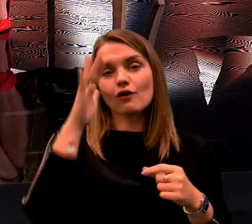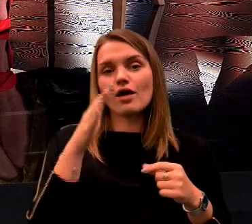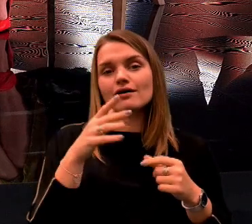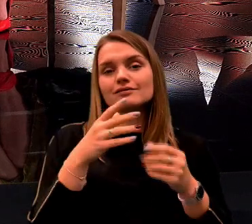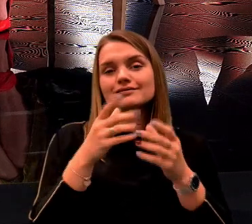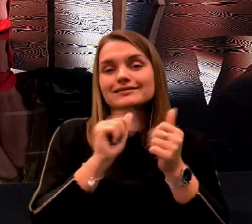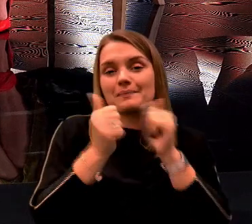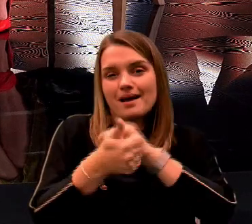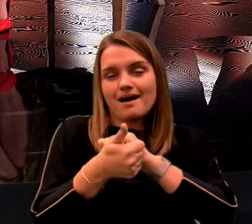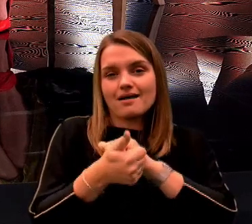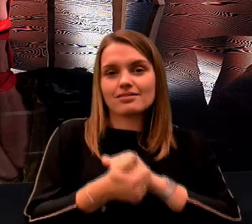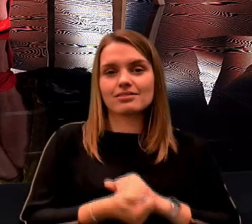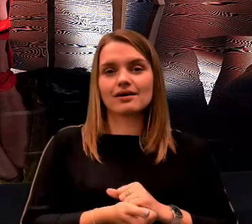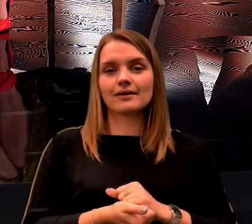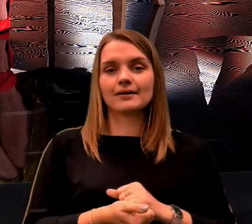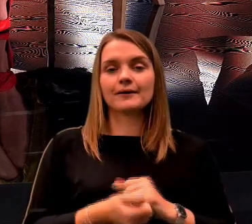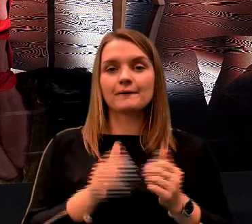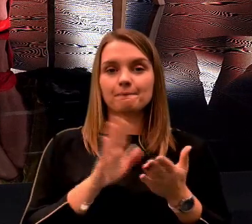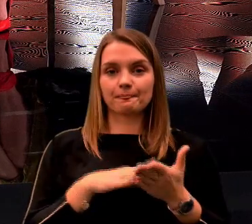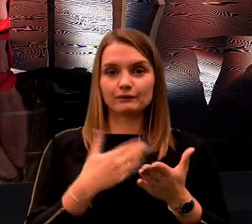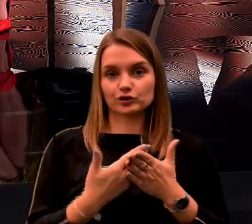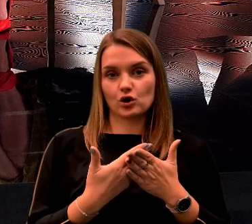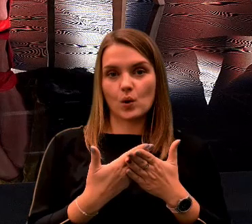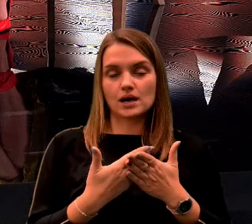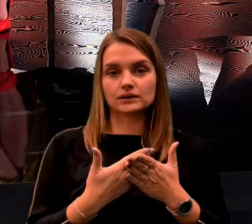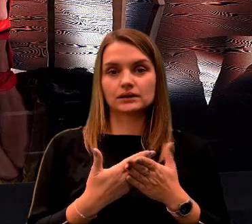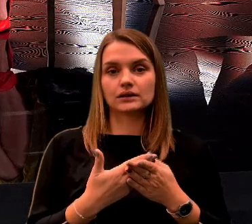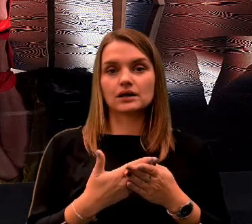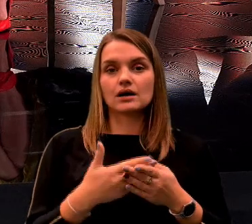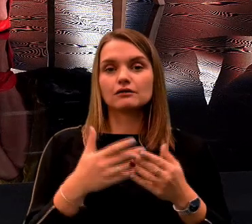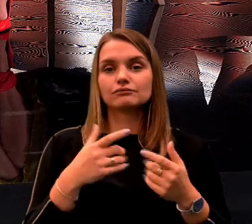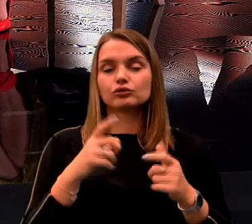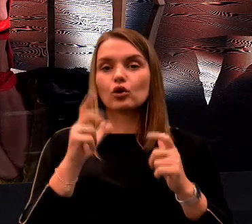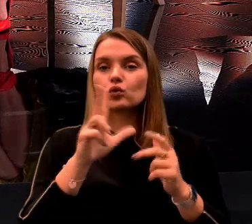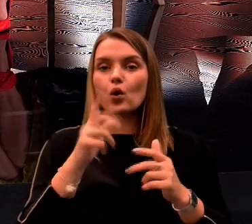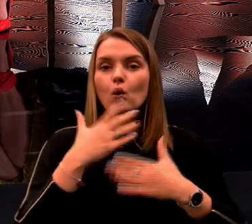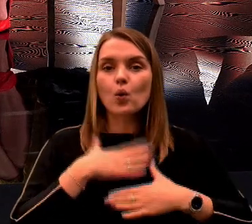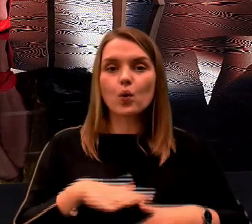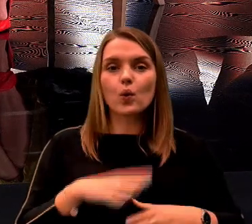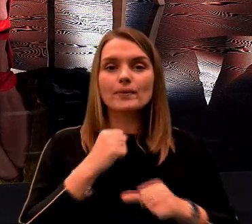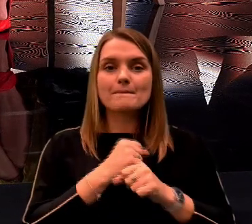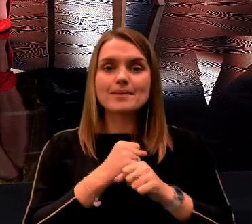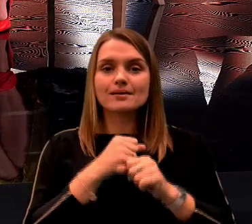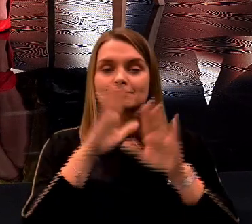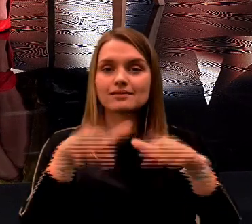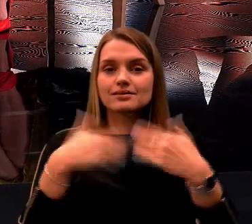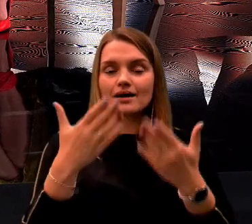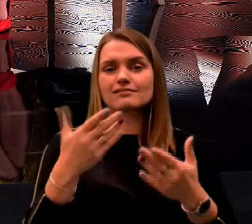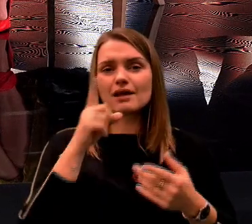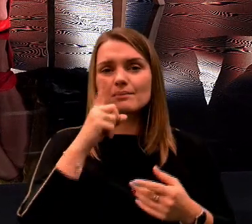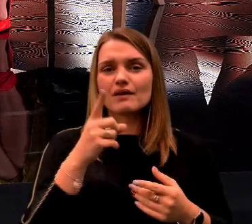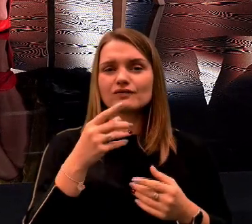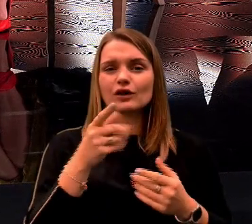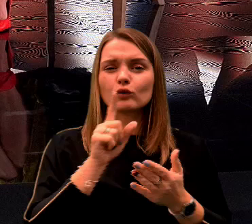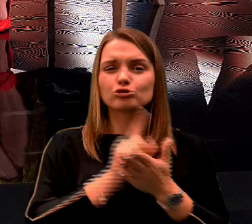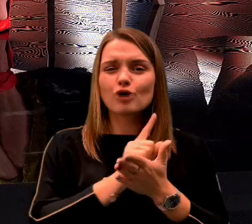lat i dla mnie zmiana zawsze była czymś fascynującym i dającym naprawdę szansę na coś